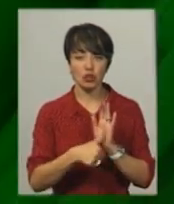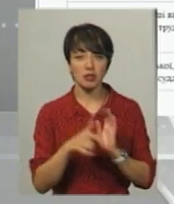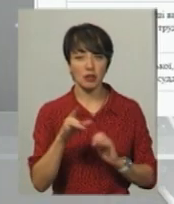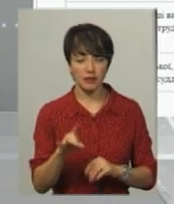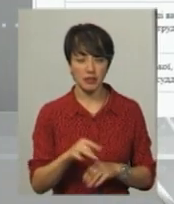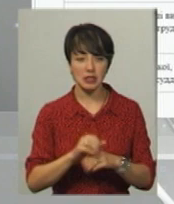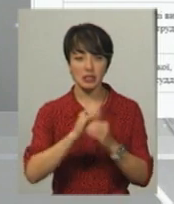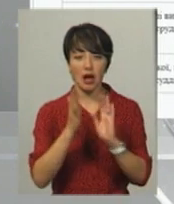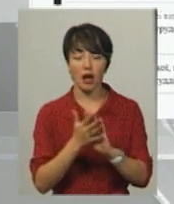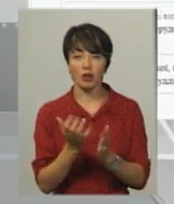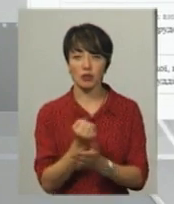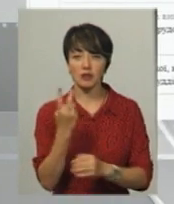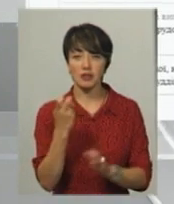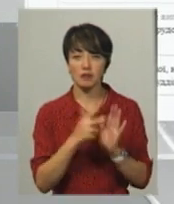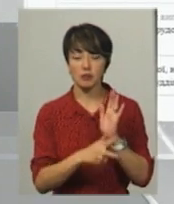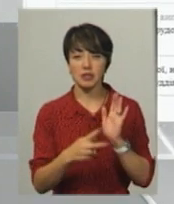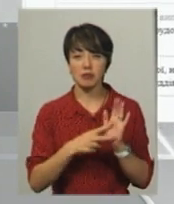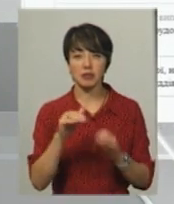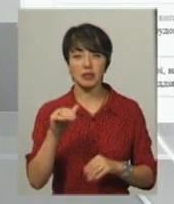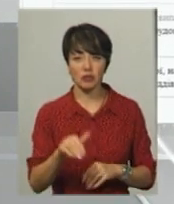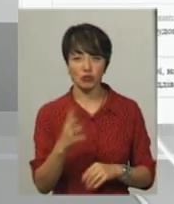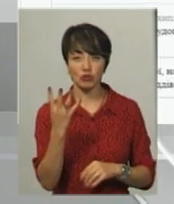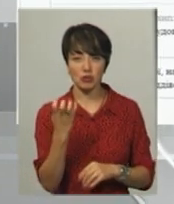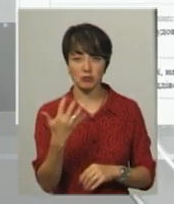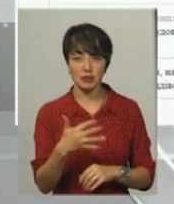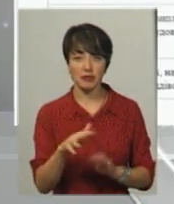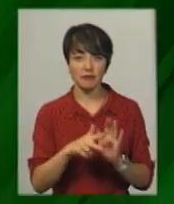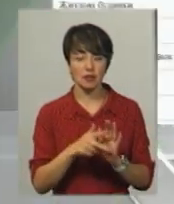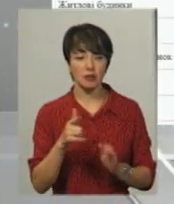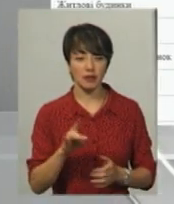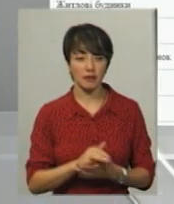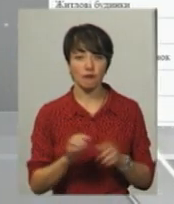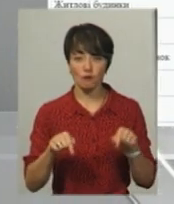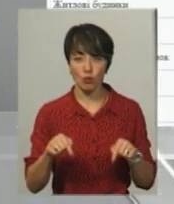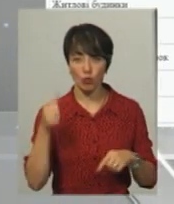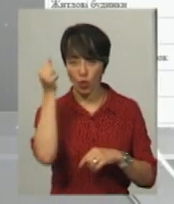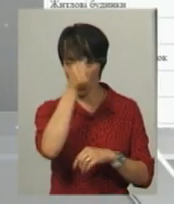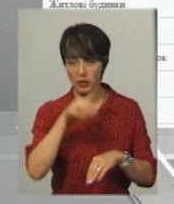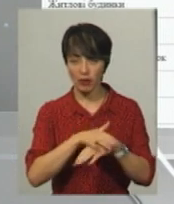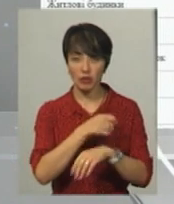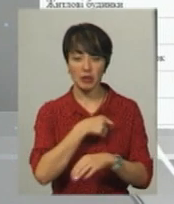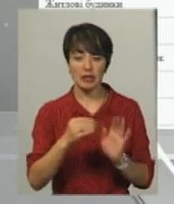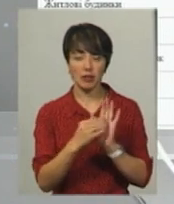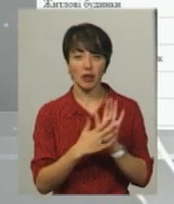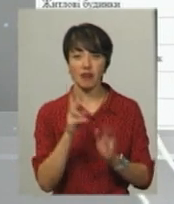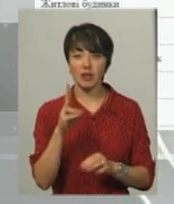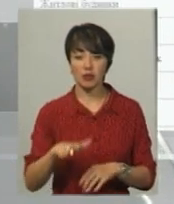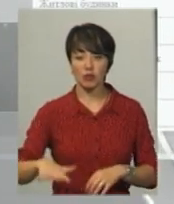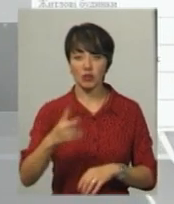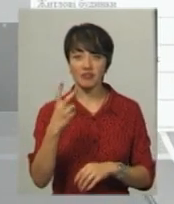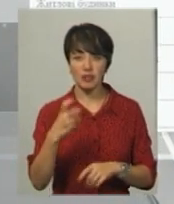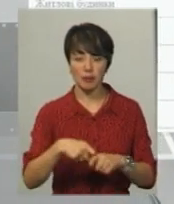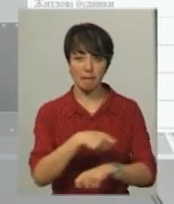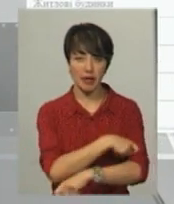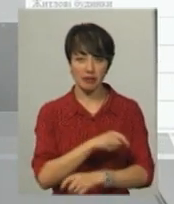гривень. Загальний дохід – 287 450. 58 гривень. У цьому ж році народний депутат декларує квартиру площею 200